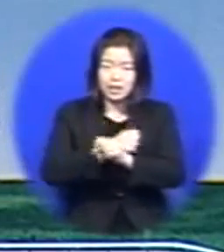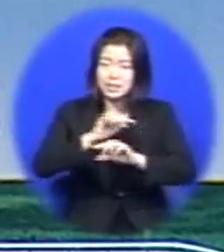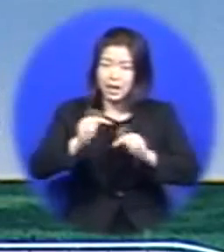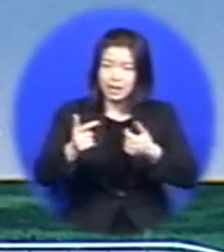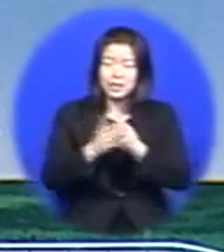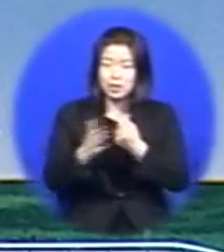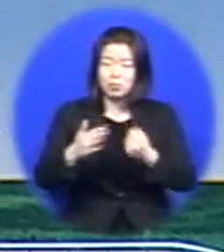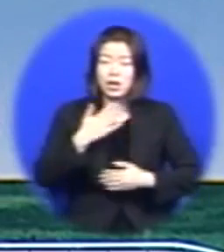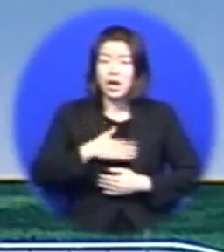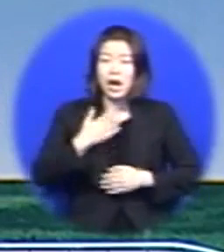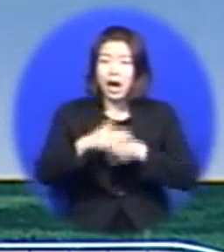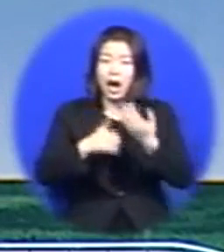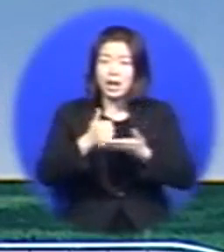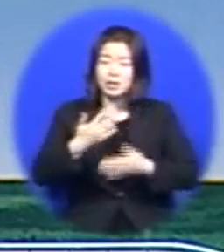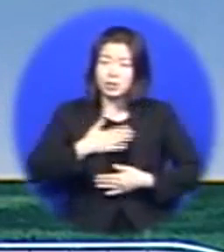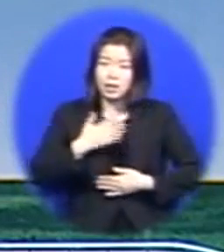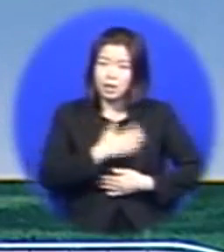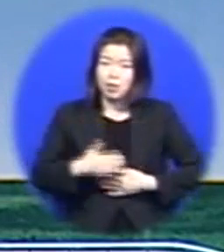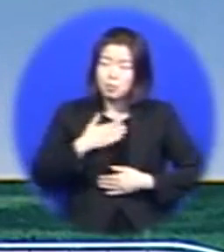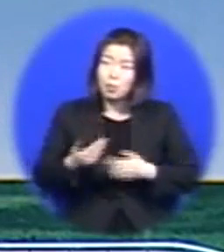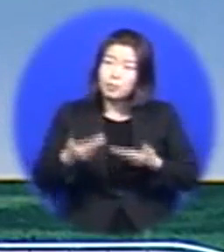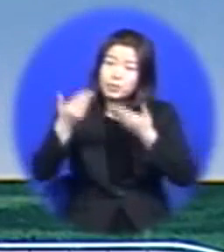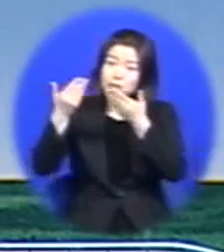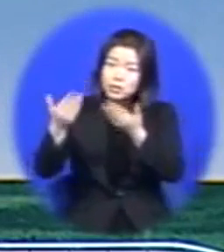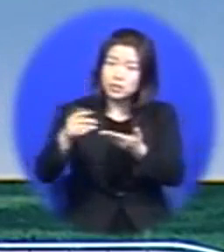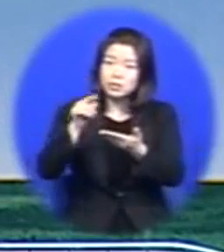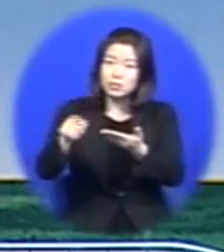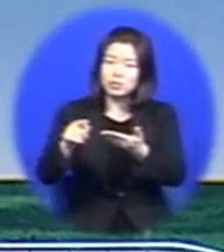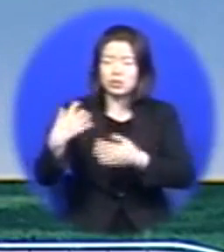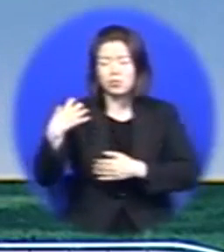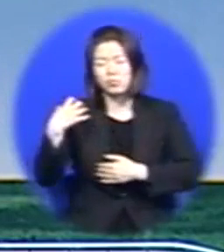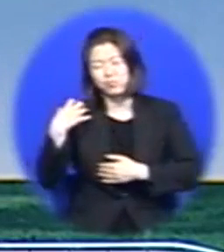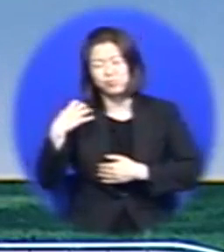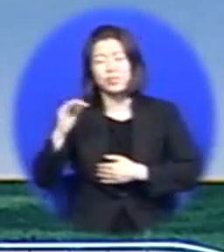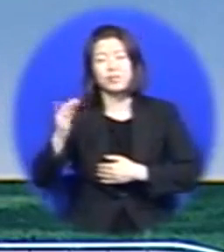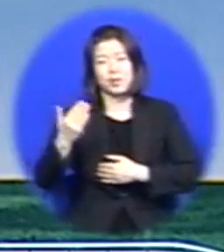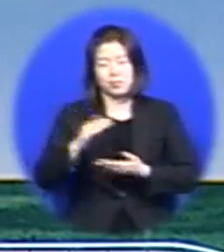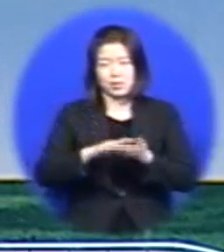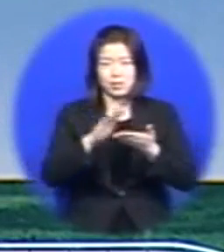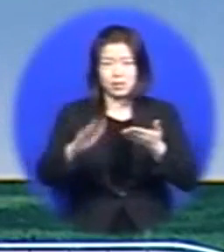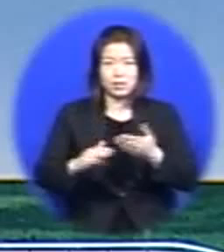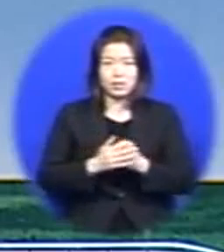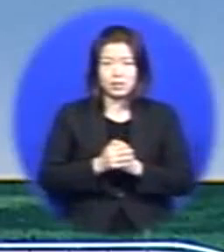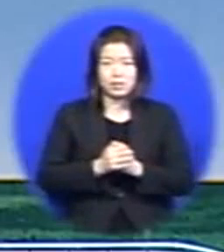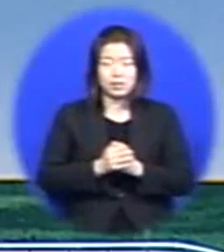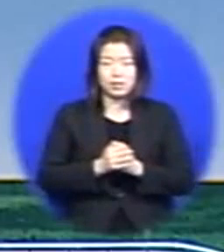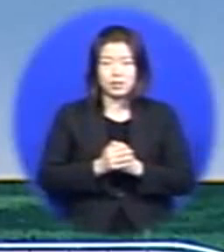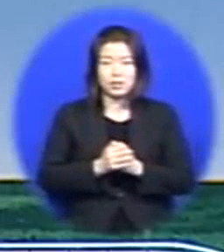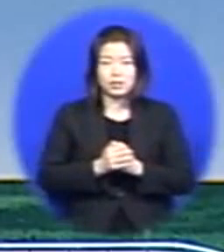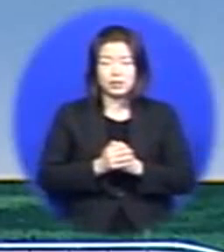하나님께 내 몸을 산재물로 바치는 것이 부담스러운 거예요.